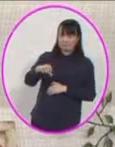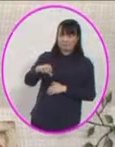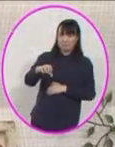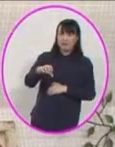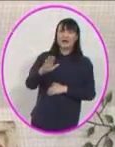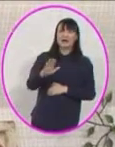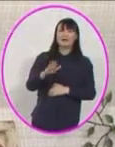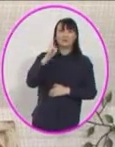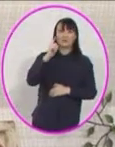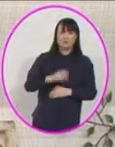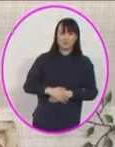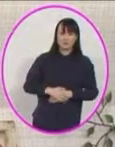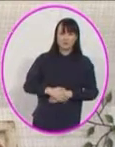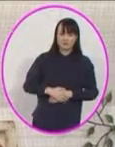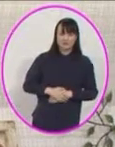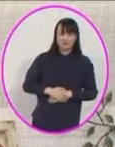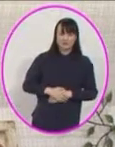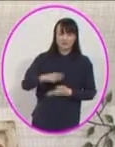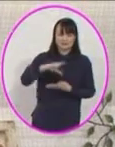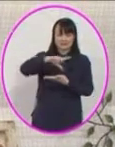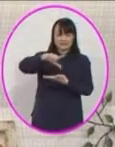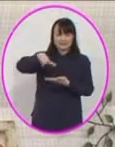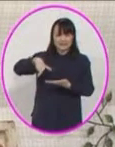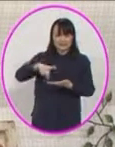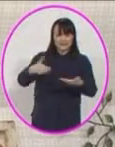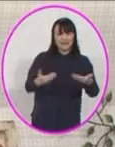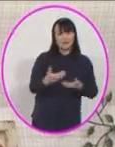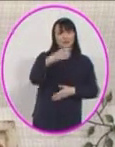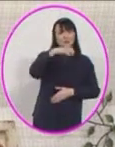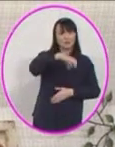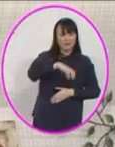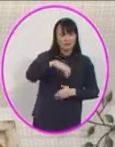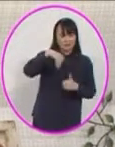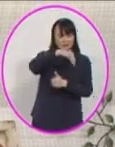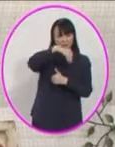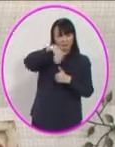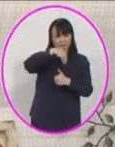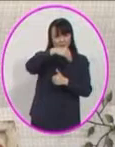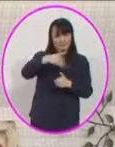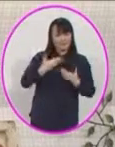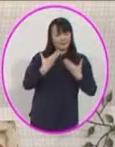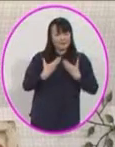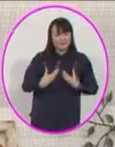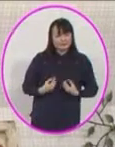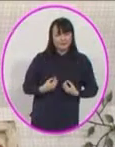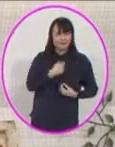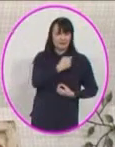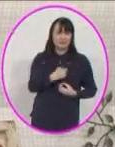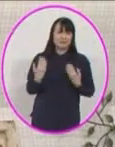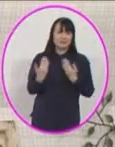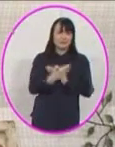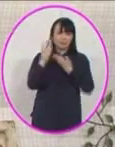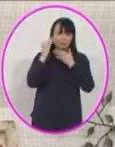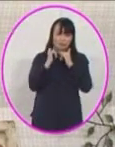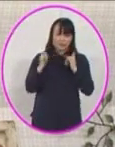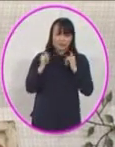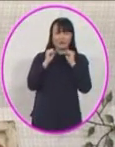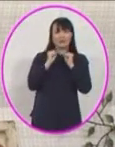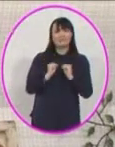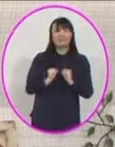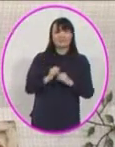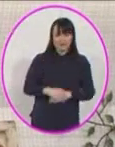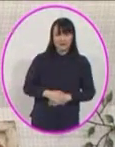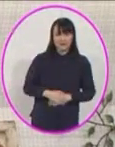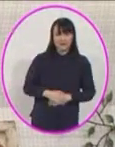してしまう地域や職場で孤立してしまうという問題があったんですねでっもちろんあの色々な現場であの私たちが